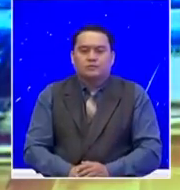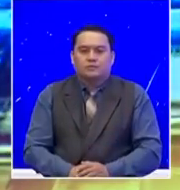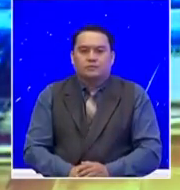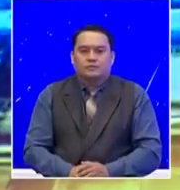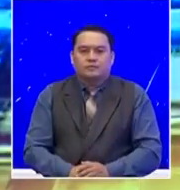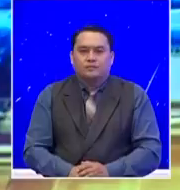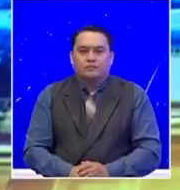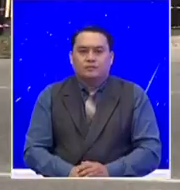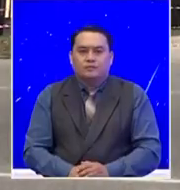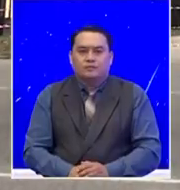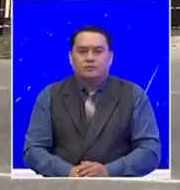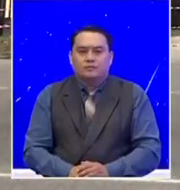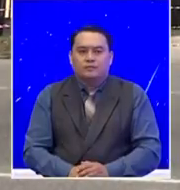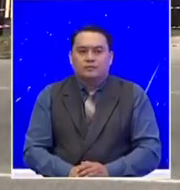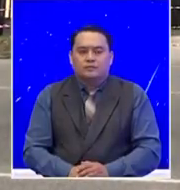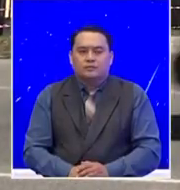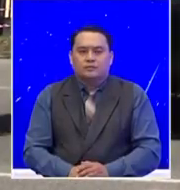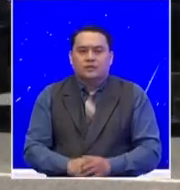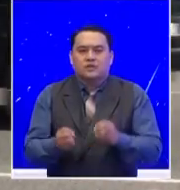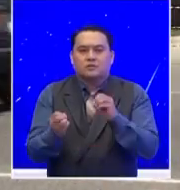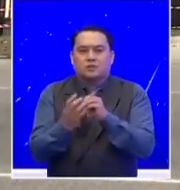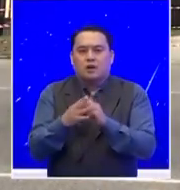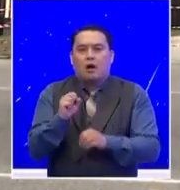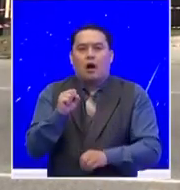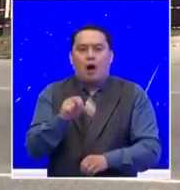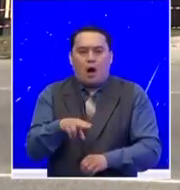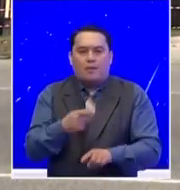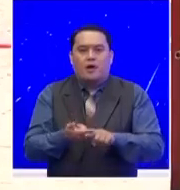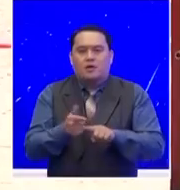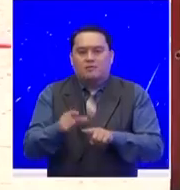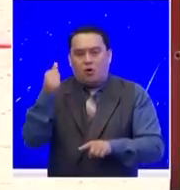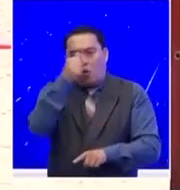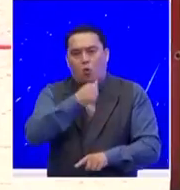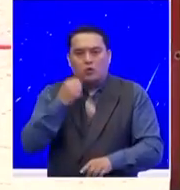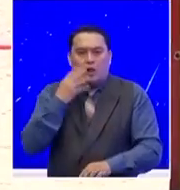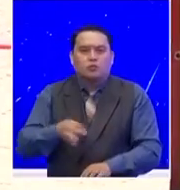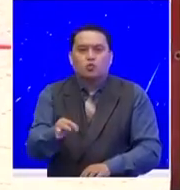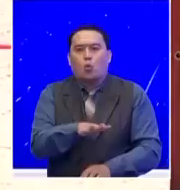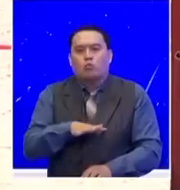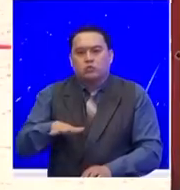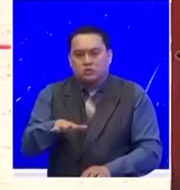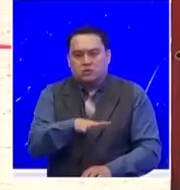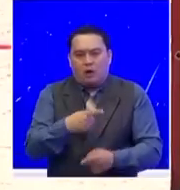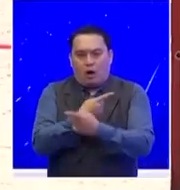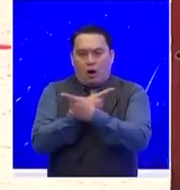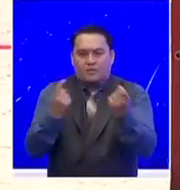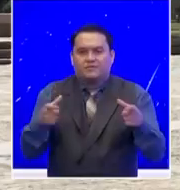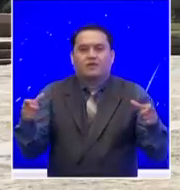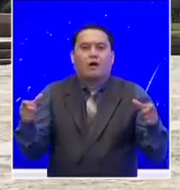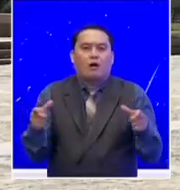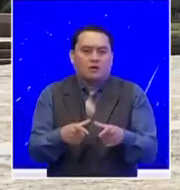разобраться. С 15 апреля текущего года по всей территории Алматинской области объявлен